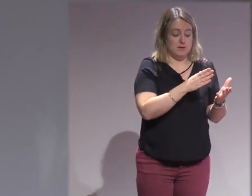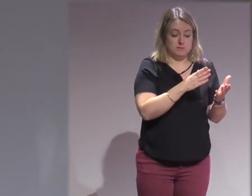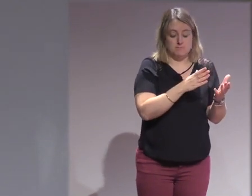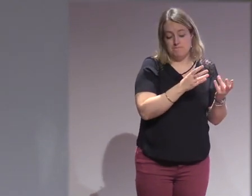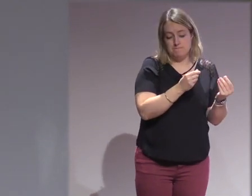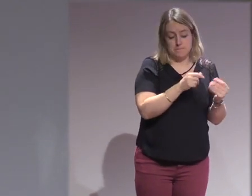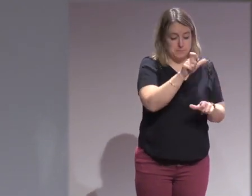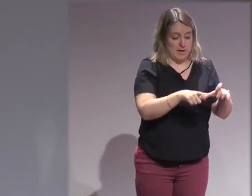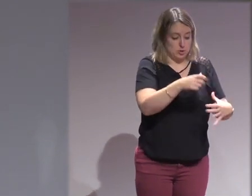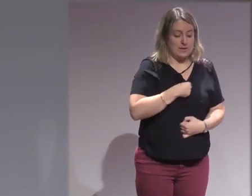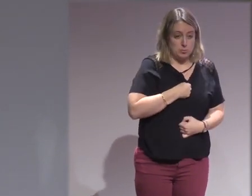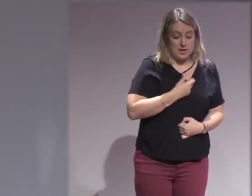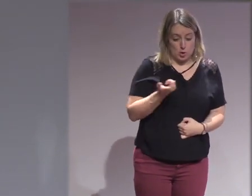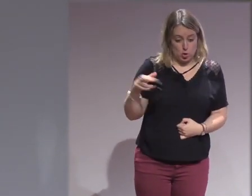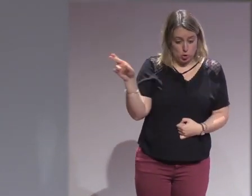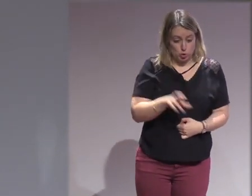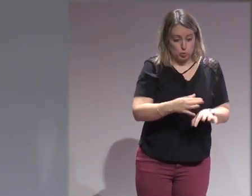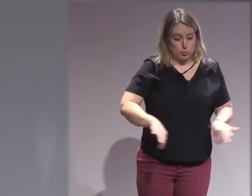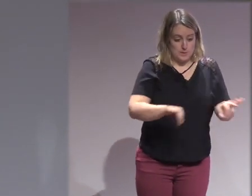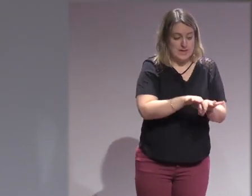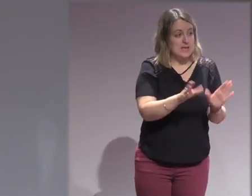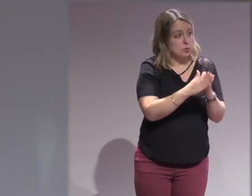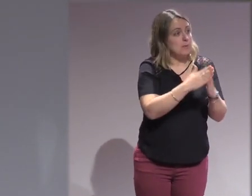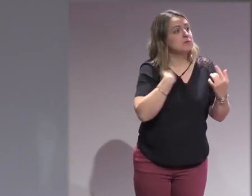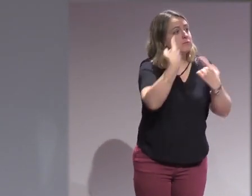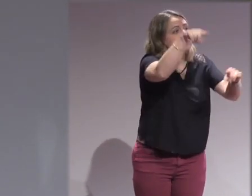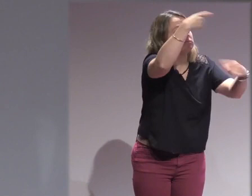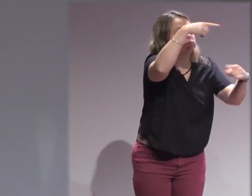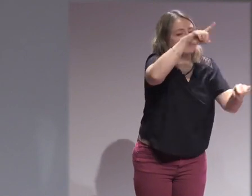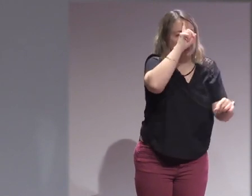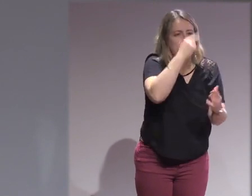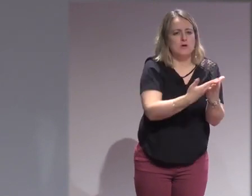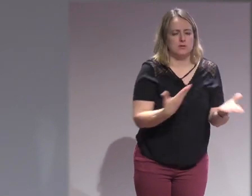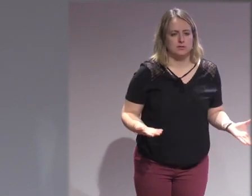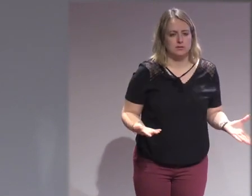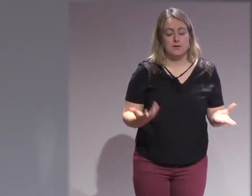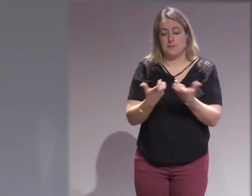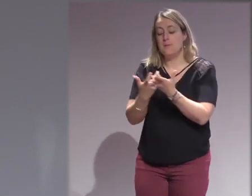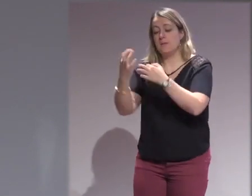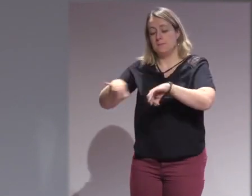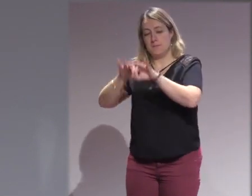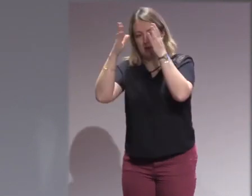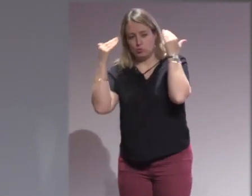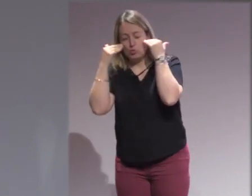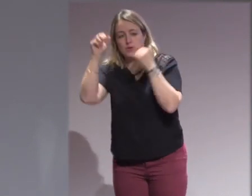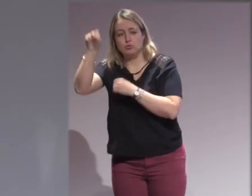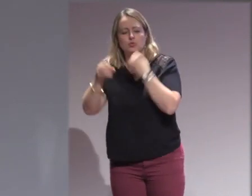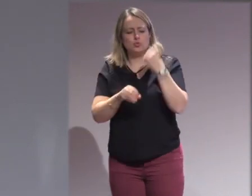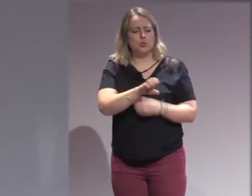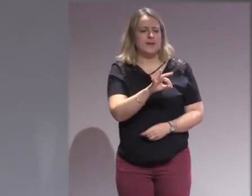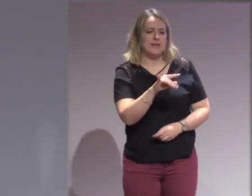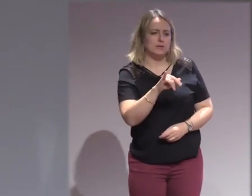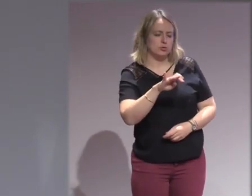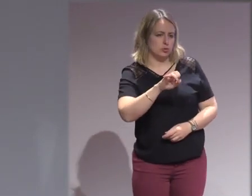personnes adoptées qui reviennent et qui demandent des comptes. En Corée du Sud, par exemple, ou en Éthiopie aussi, il y a eu un vrai mouvement